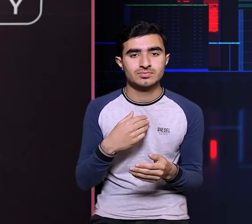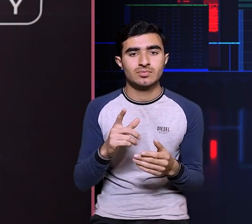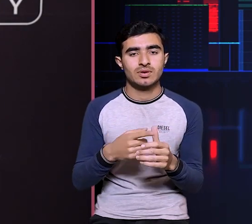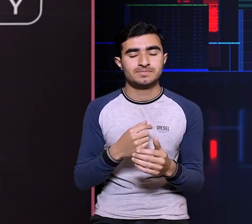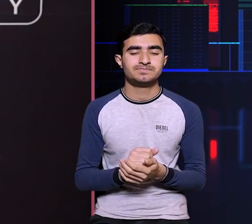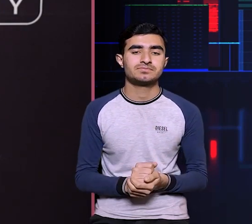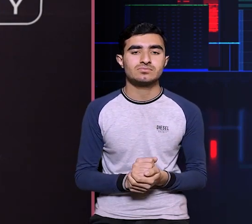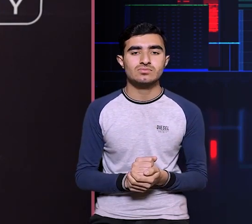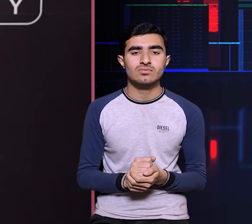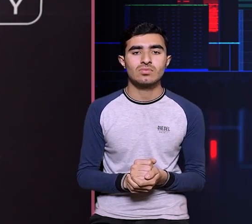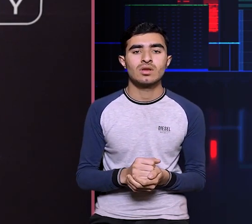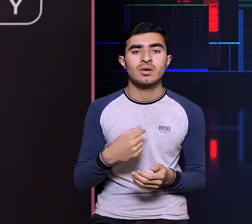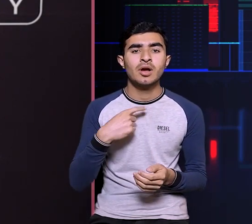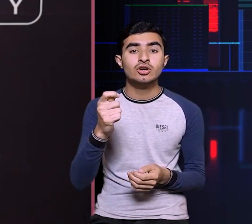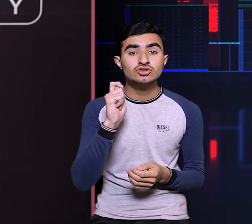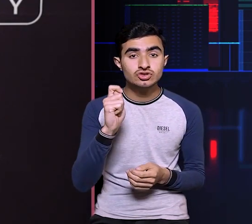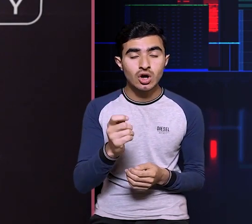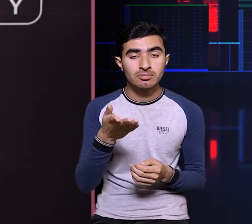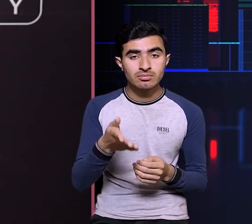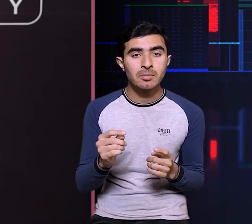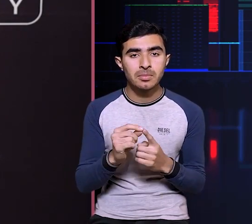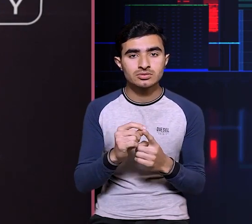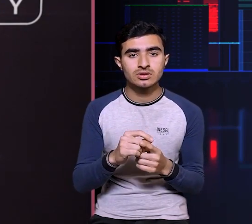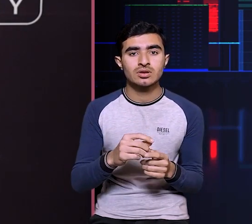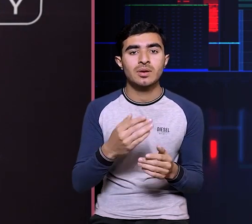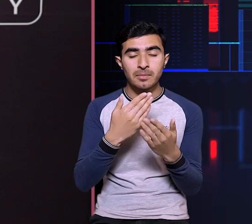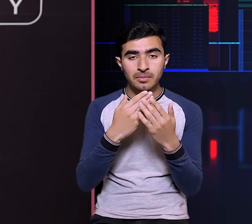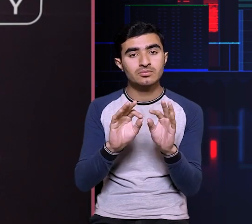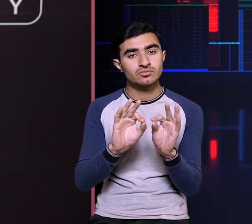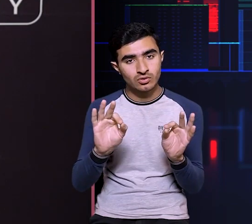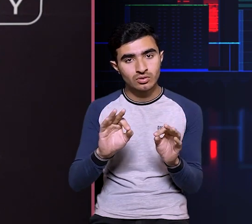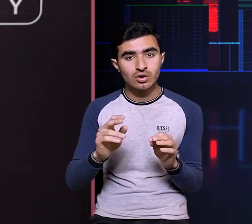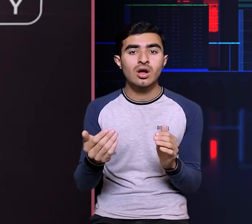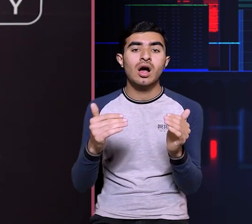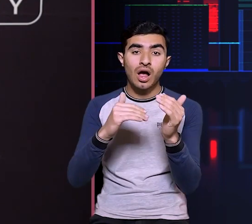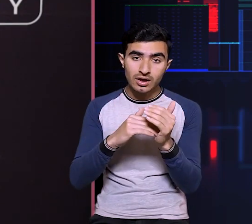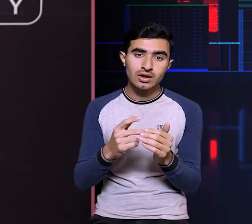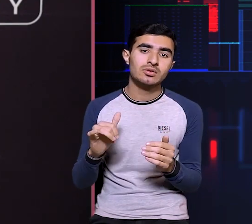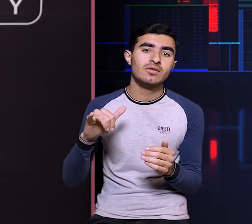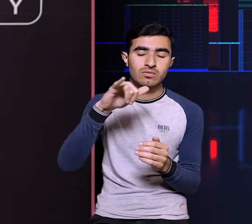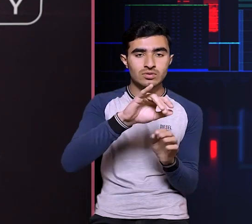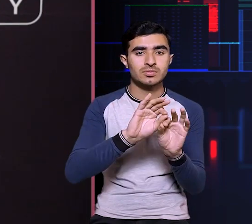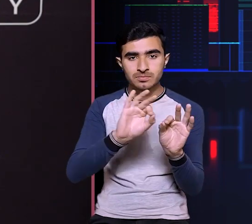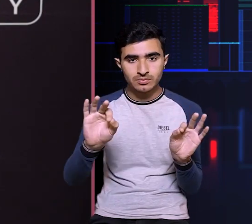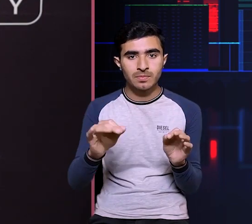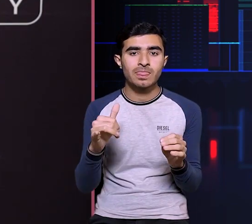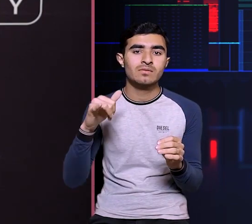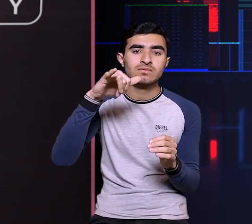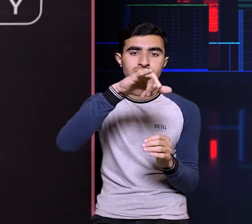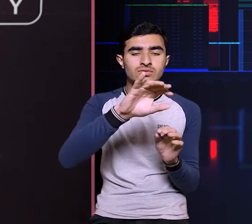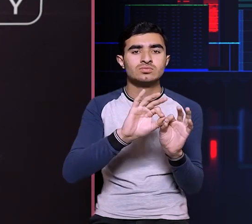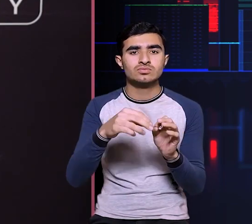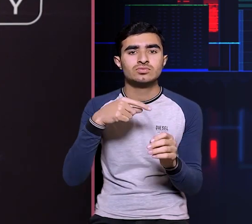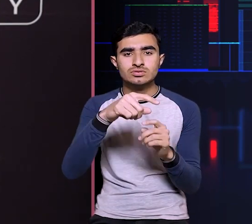education. जब हाउस जॉब करने के बाद फिर मैं वापस गई तो then I was already little late for my to catch up with my husband in my